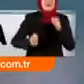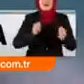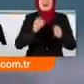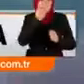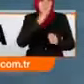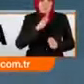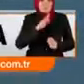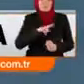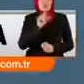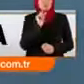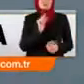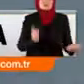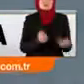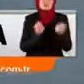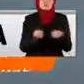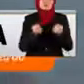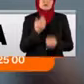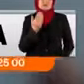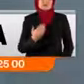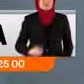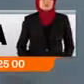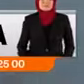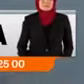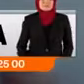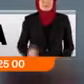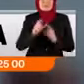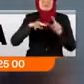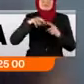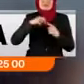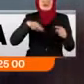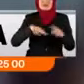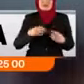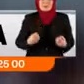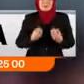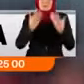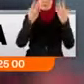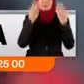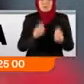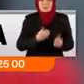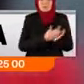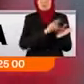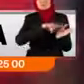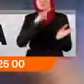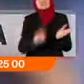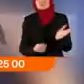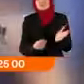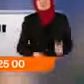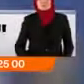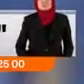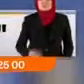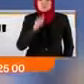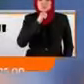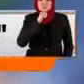sefer yapacağım şekerim ve çok zor epilepsi nöbeti geçirdi Vapurdan denize düştü bütün